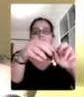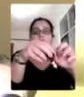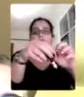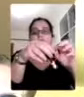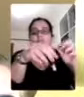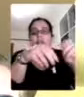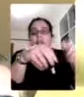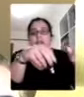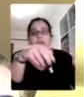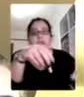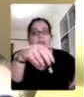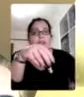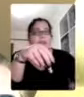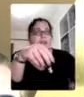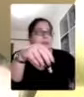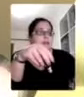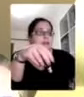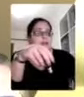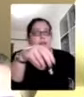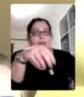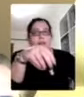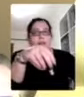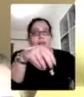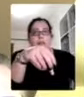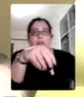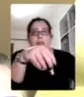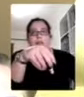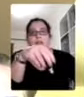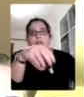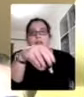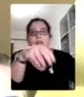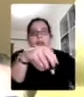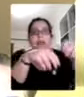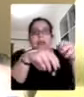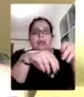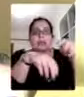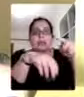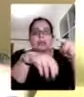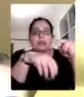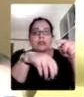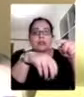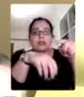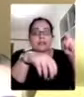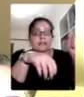Zaten duyduğumuz Şimdi kadarıyla fabrika başına da bir usta getirilmiş bile.